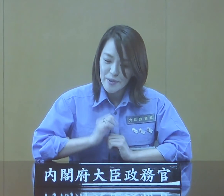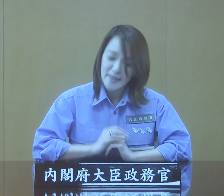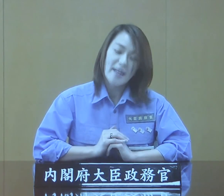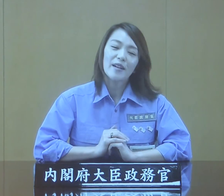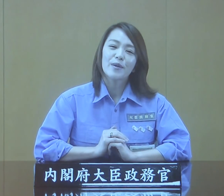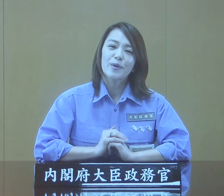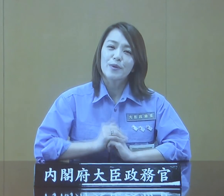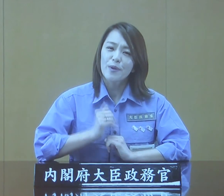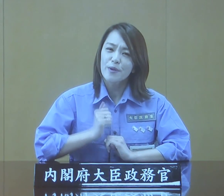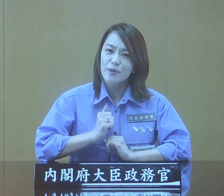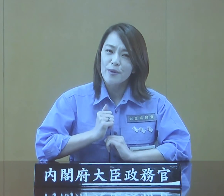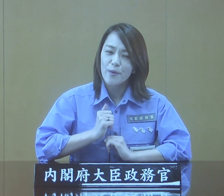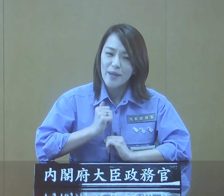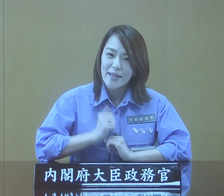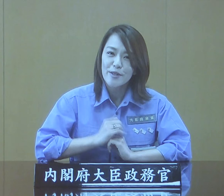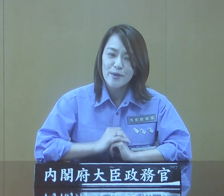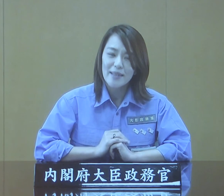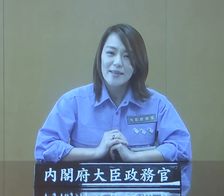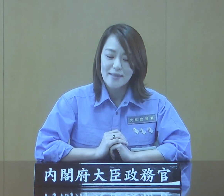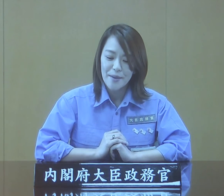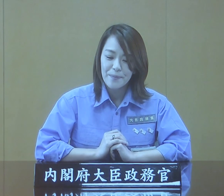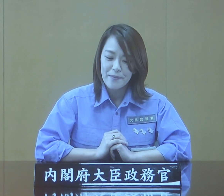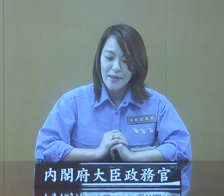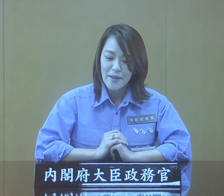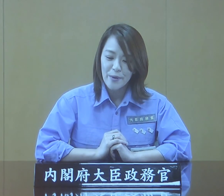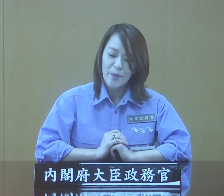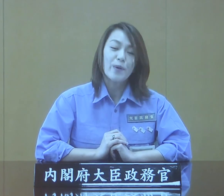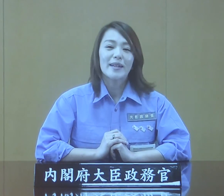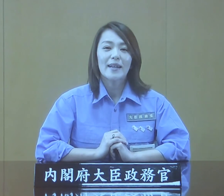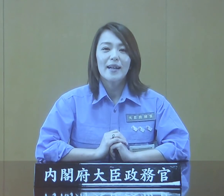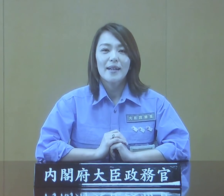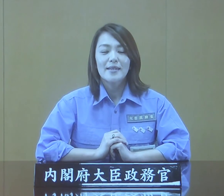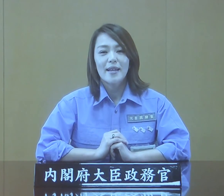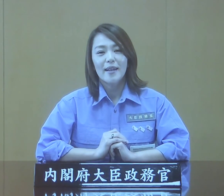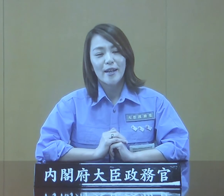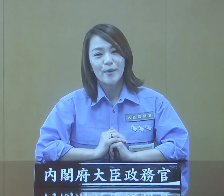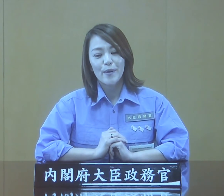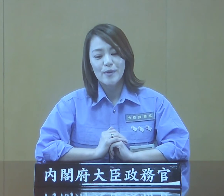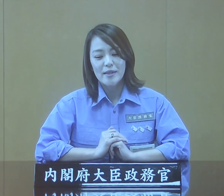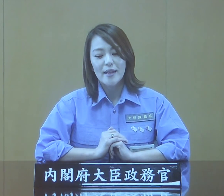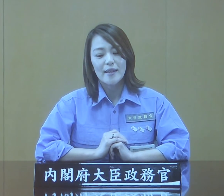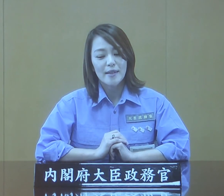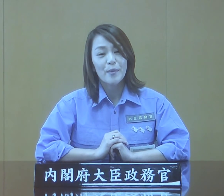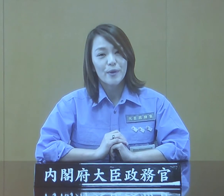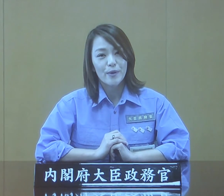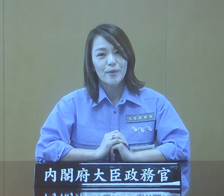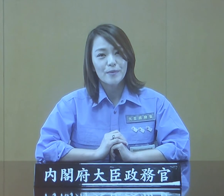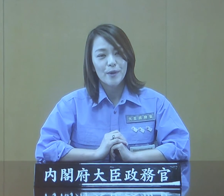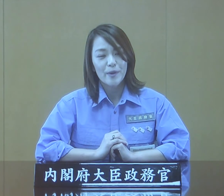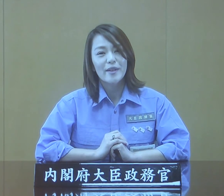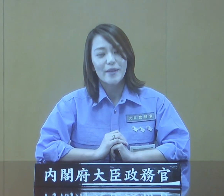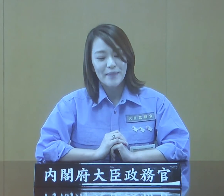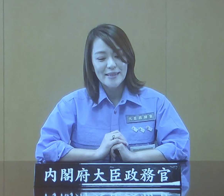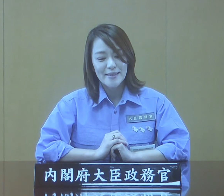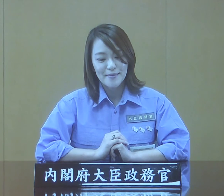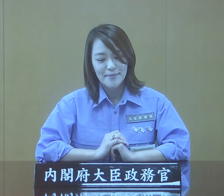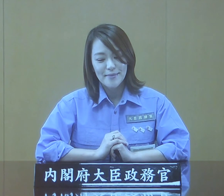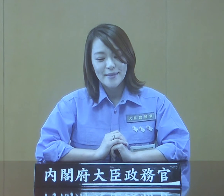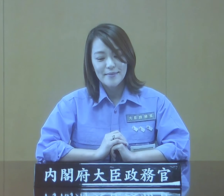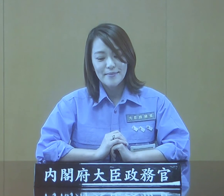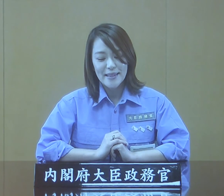防災へ向けた努力の結集がですね、この大きな成果へとつながったものと思っております